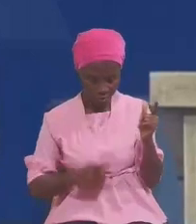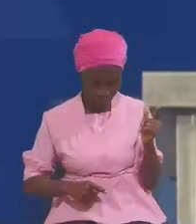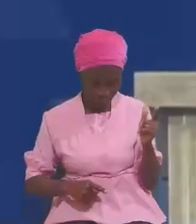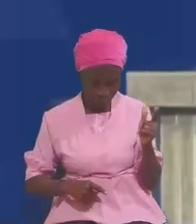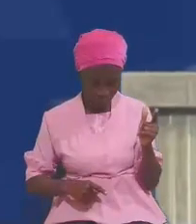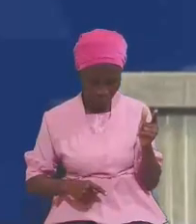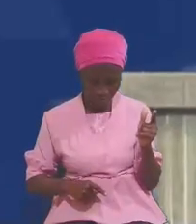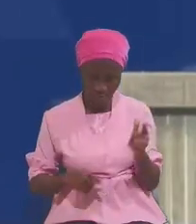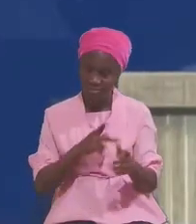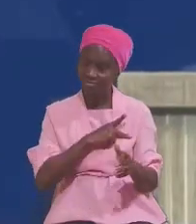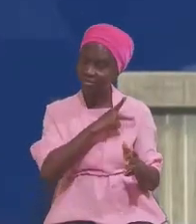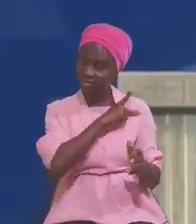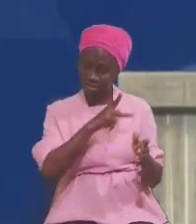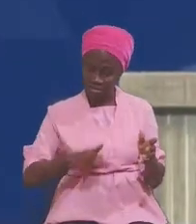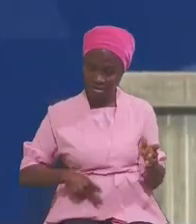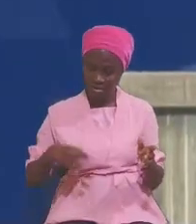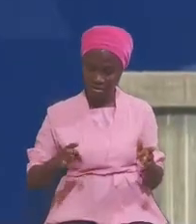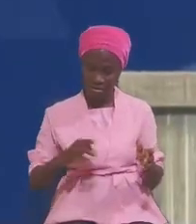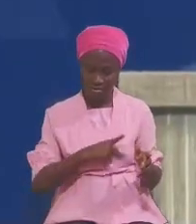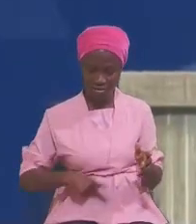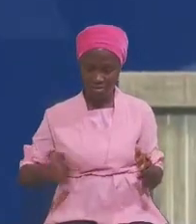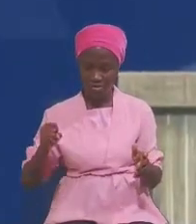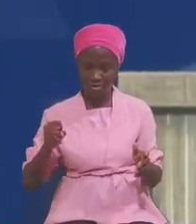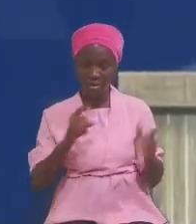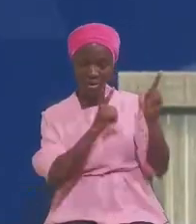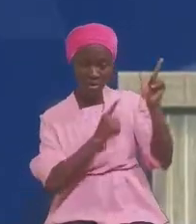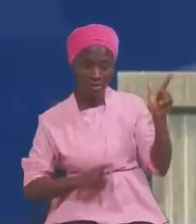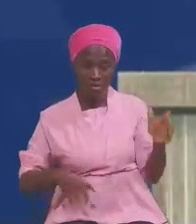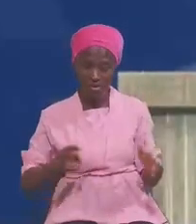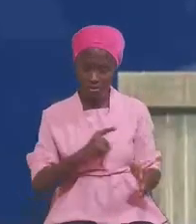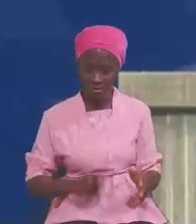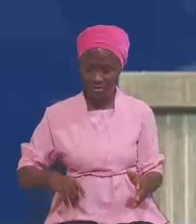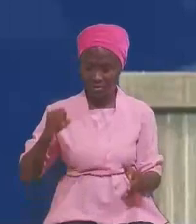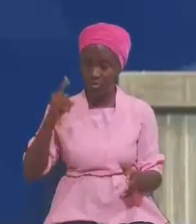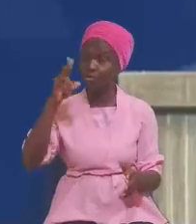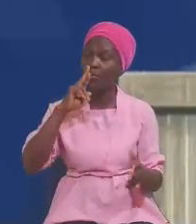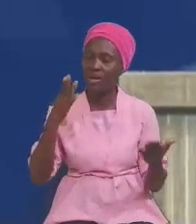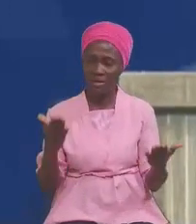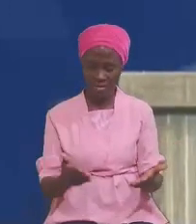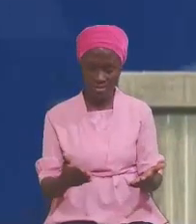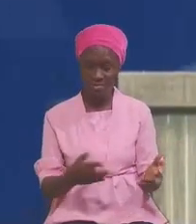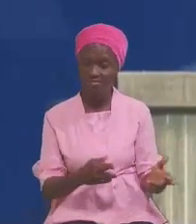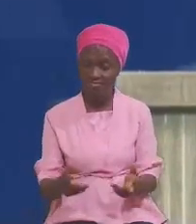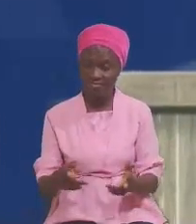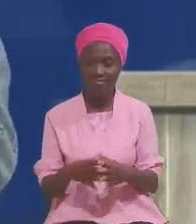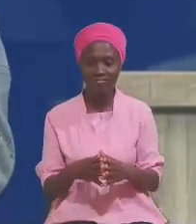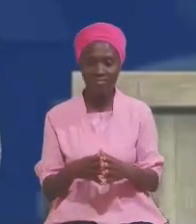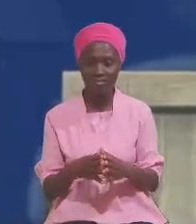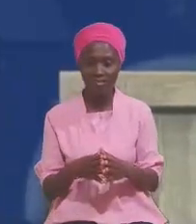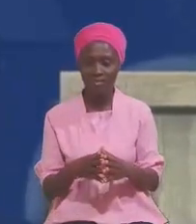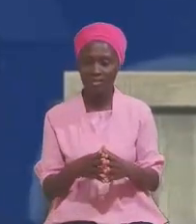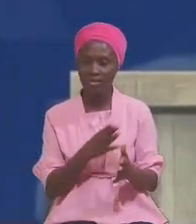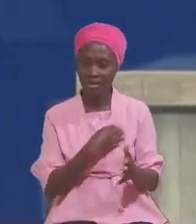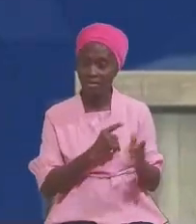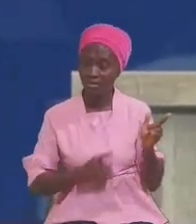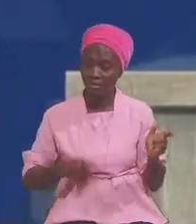rois, Seigneur des seigneurs. Tu es ici, tu es déjà ici. Seigneur, nous prions